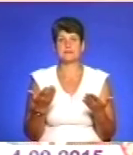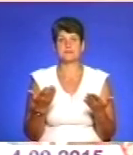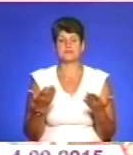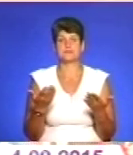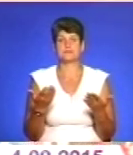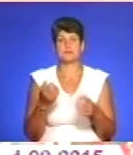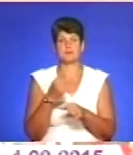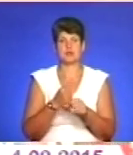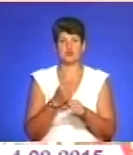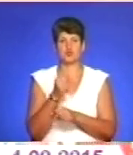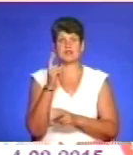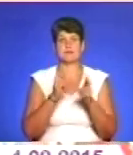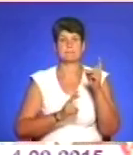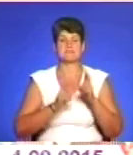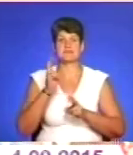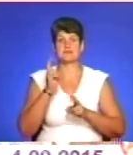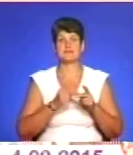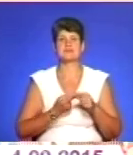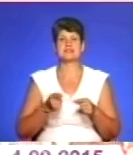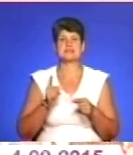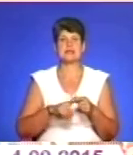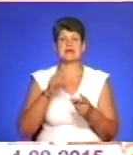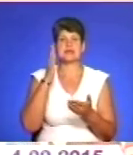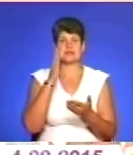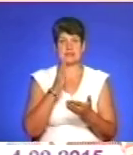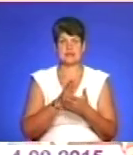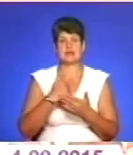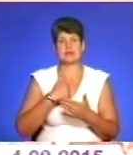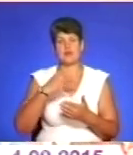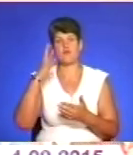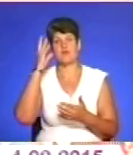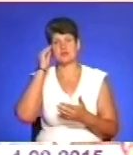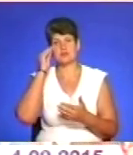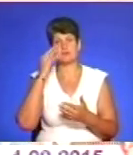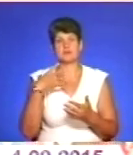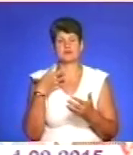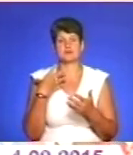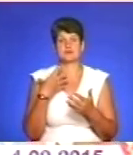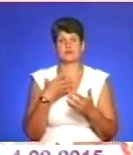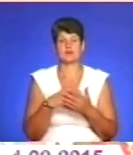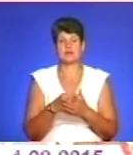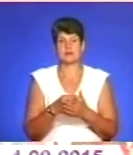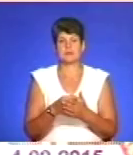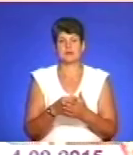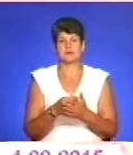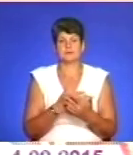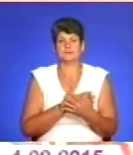які працюють на підприємстві, це є, я вважаю їх завжди своїми фанатами виробництва, тому